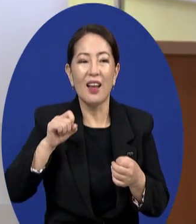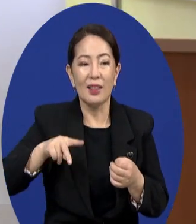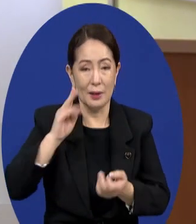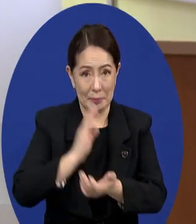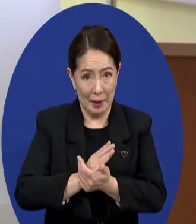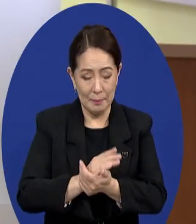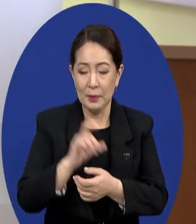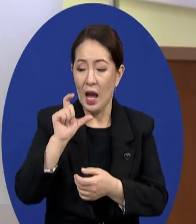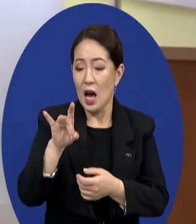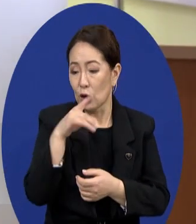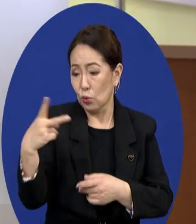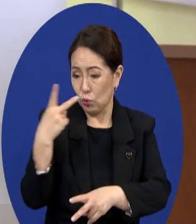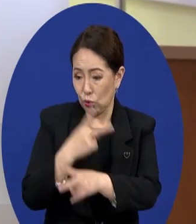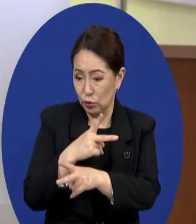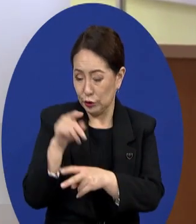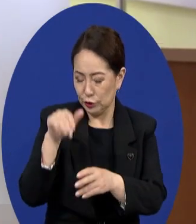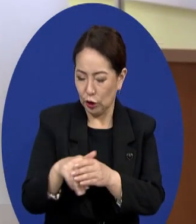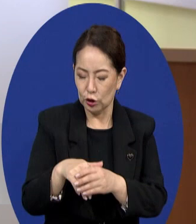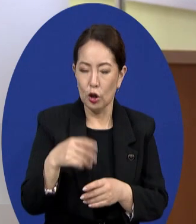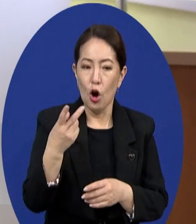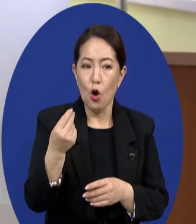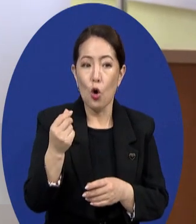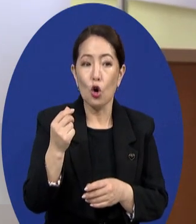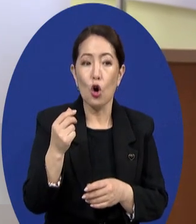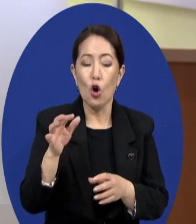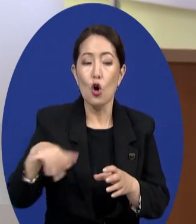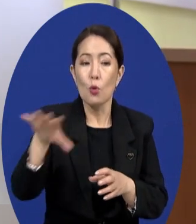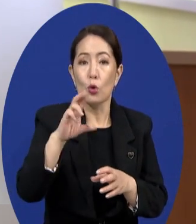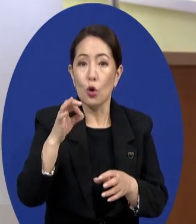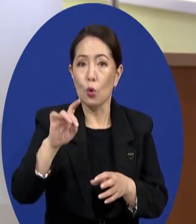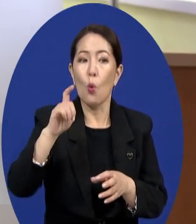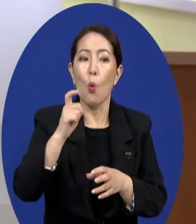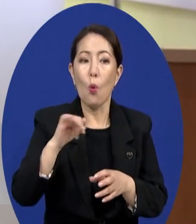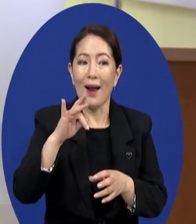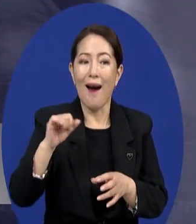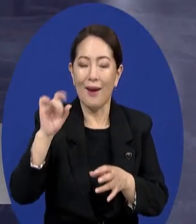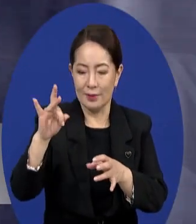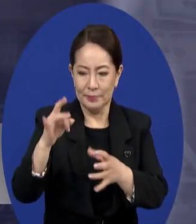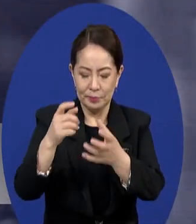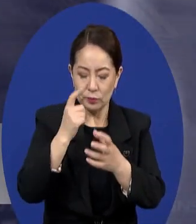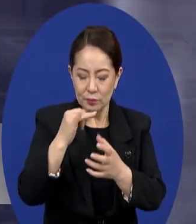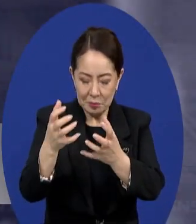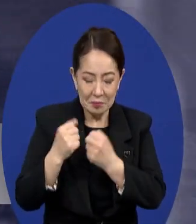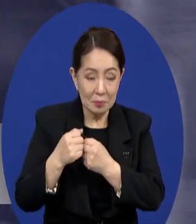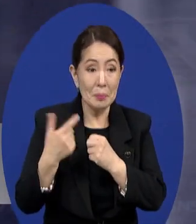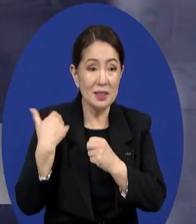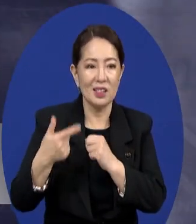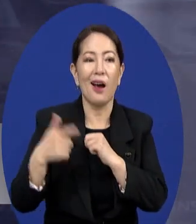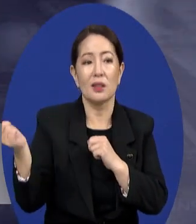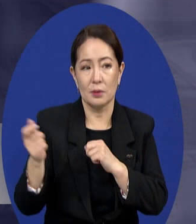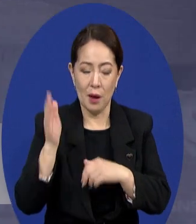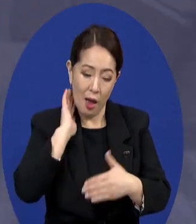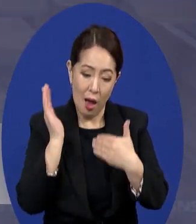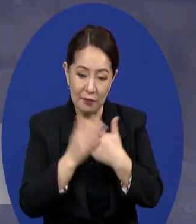тийм эрүүгийн хуульд хөрөн хураах ялгаж байсан. Тэрийг манай ус хасчихсан. Авилгын гэмт хэрэг гүйлцэн